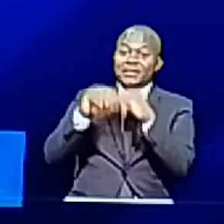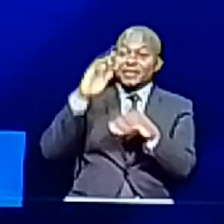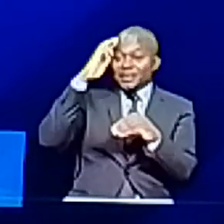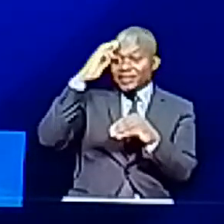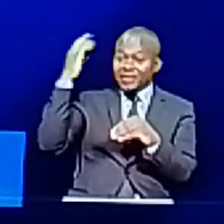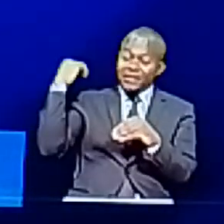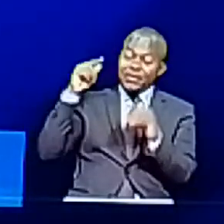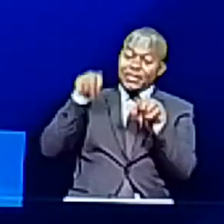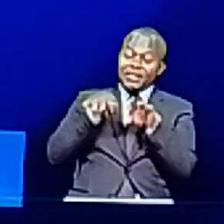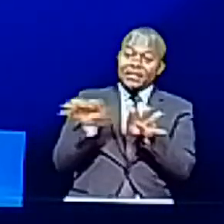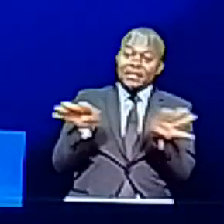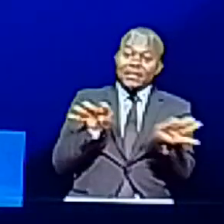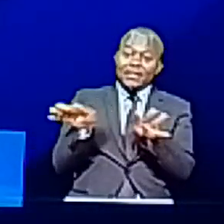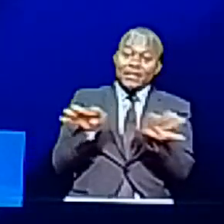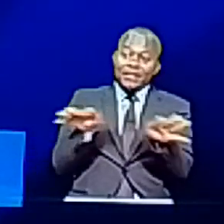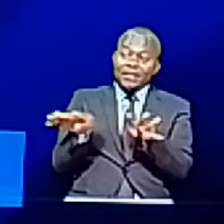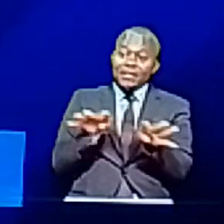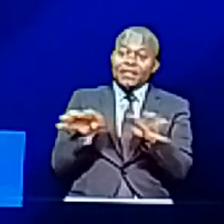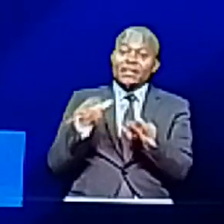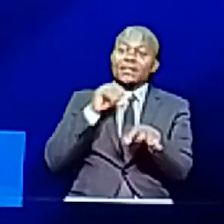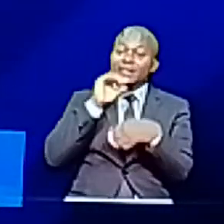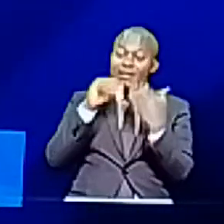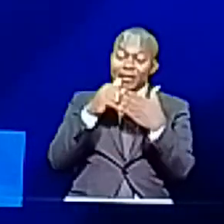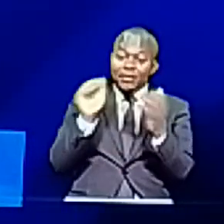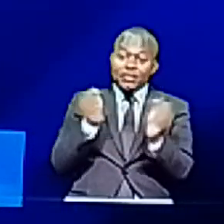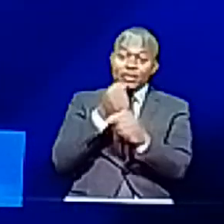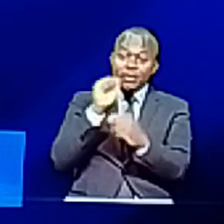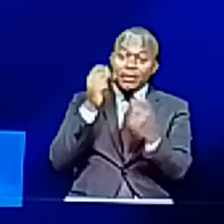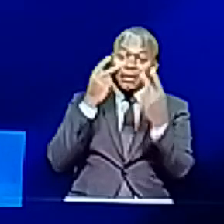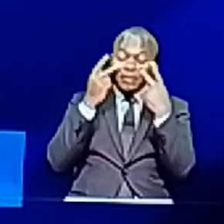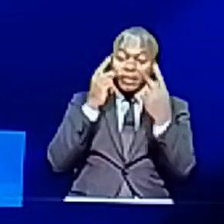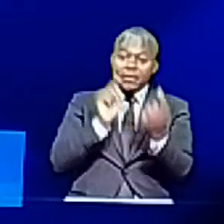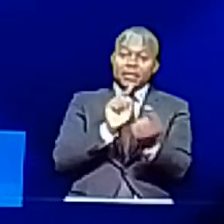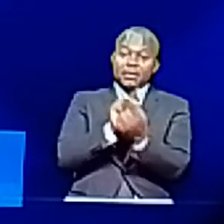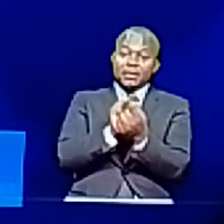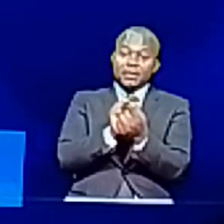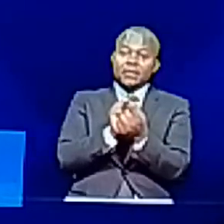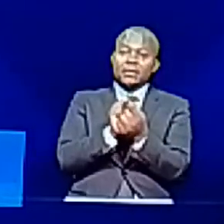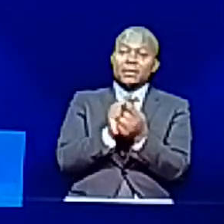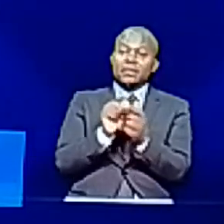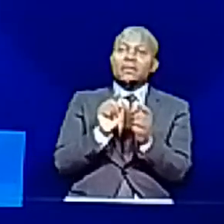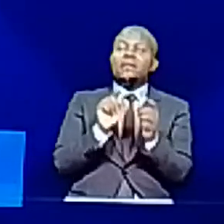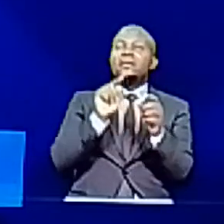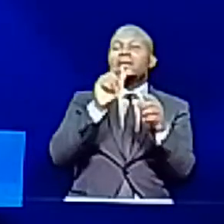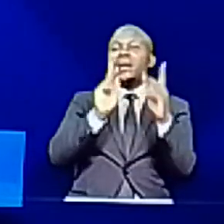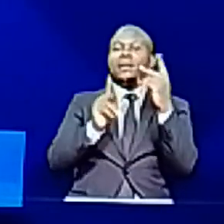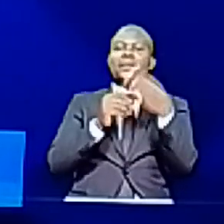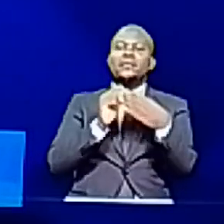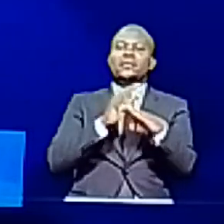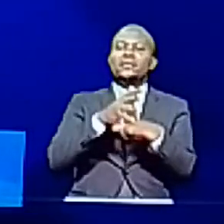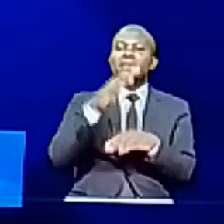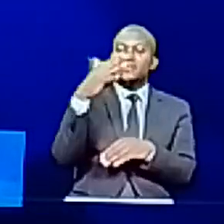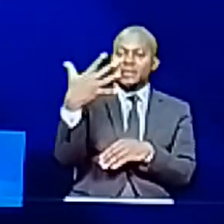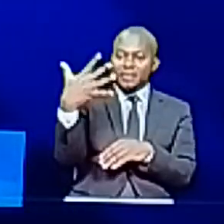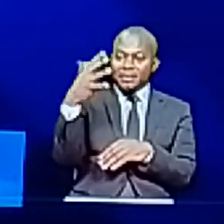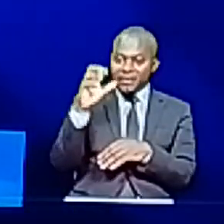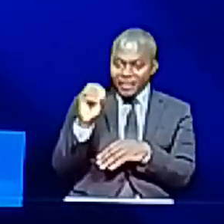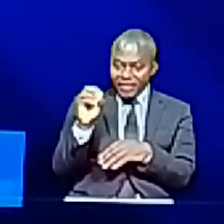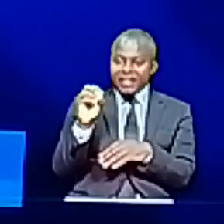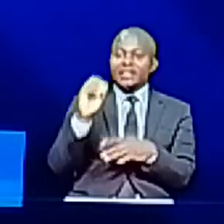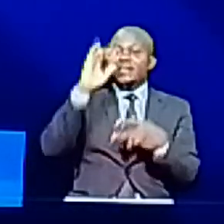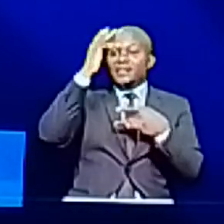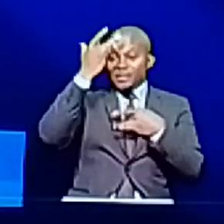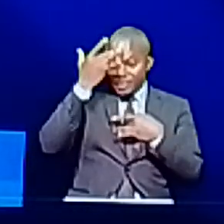isoko ntabwo waburaga no guhura n'abantu bageze nko kuri 50